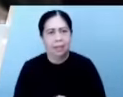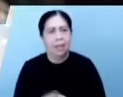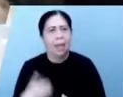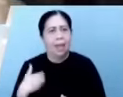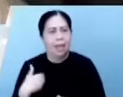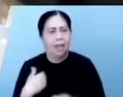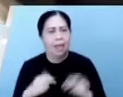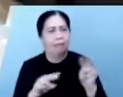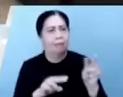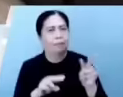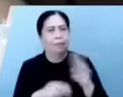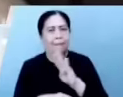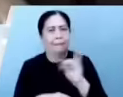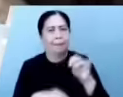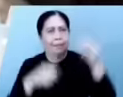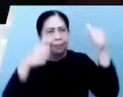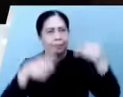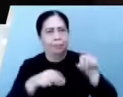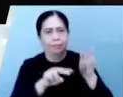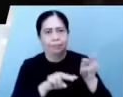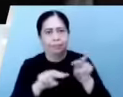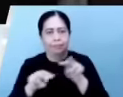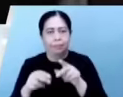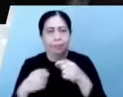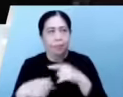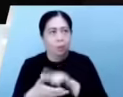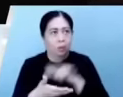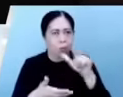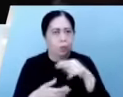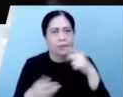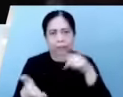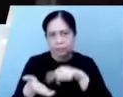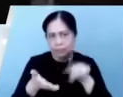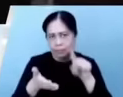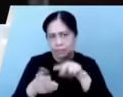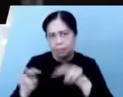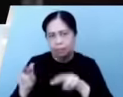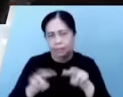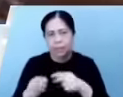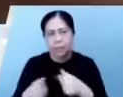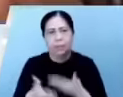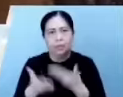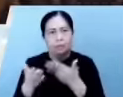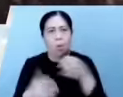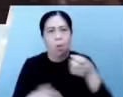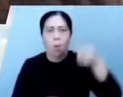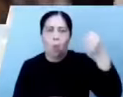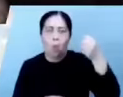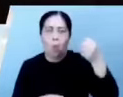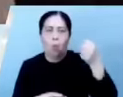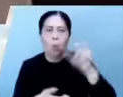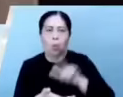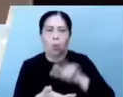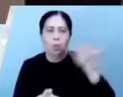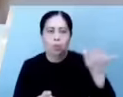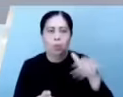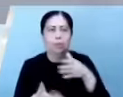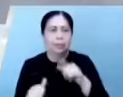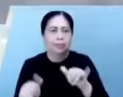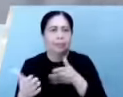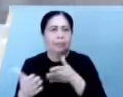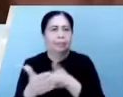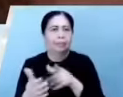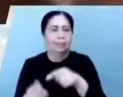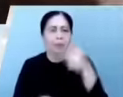bulletin order na laban kay Quiboloy habang didinggin pa ang ihahaing precautionary hold departure order kontra rin kay Quiboloy ng